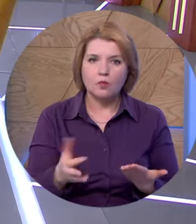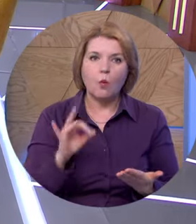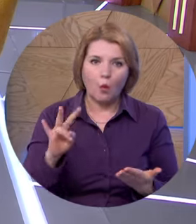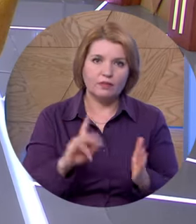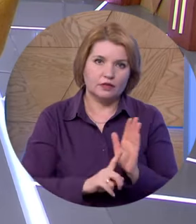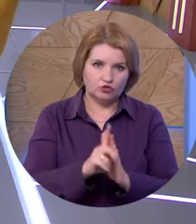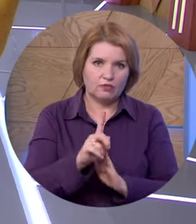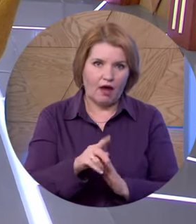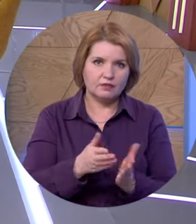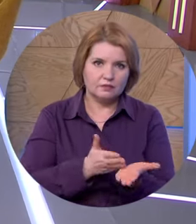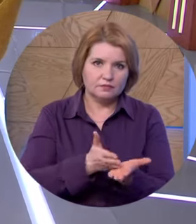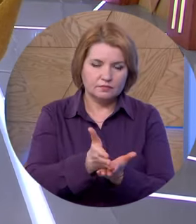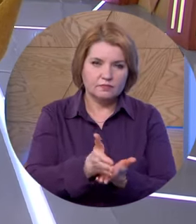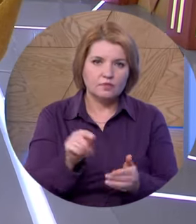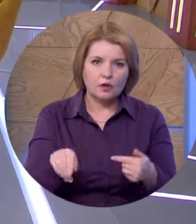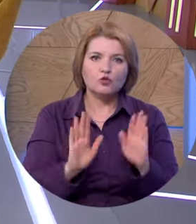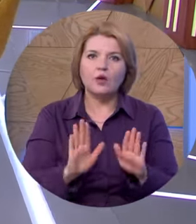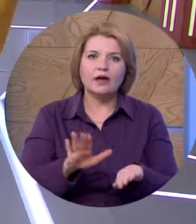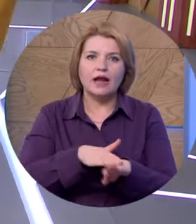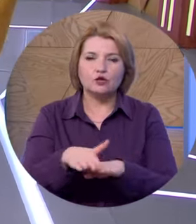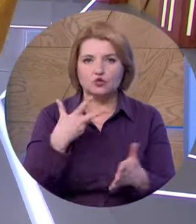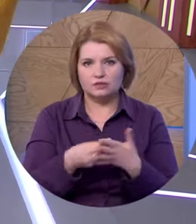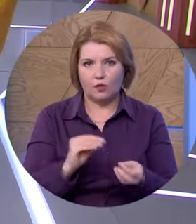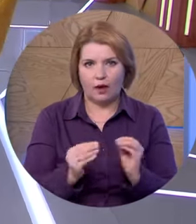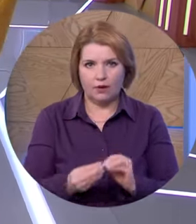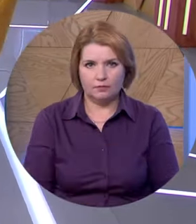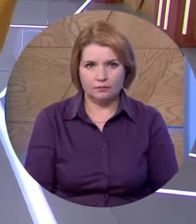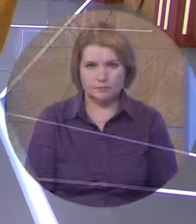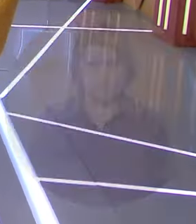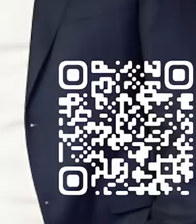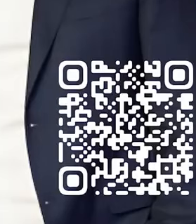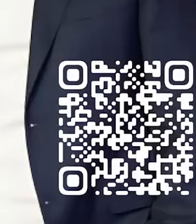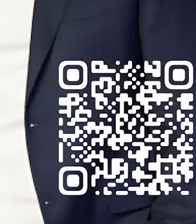этой же цели. Да. Но реализует он свою проблему. Спасибо большое за ответ.